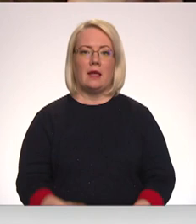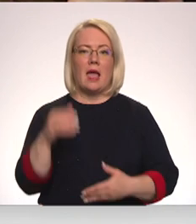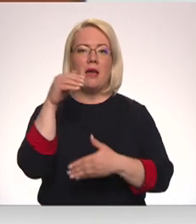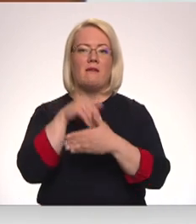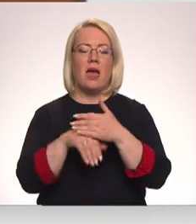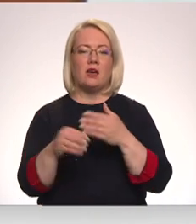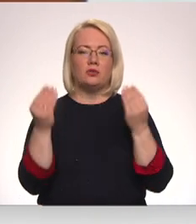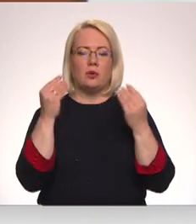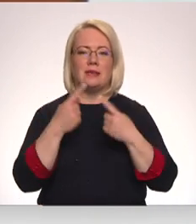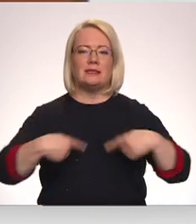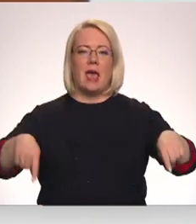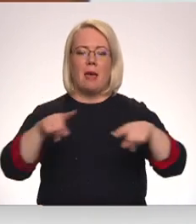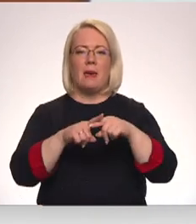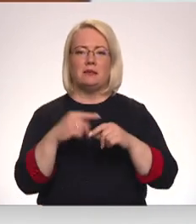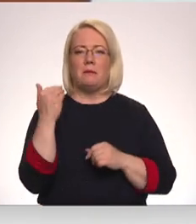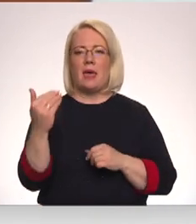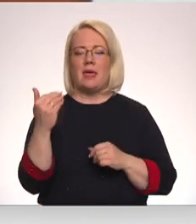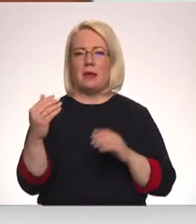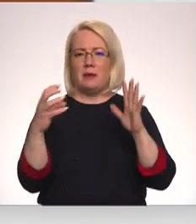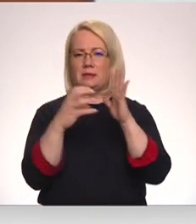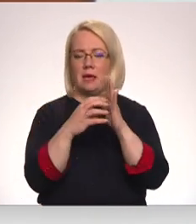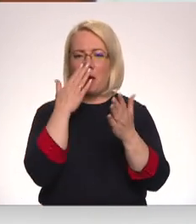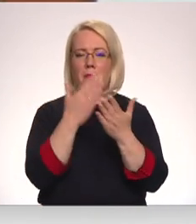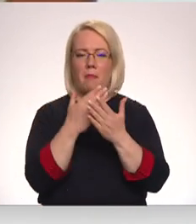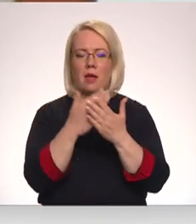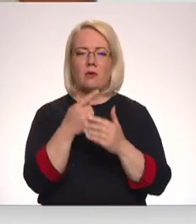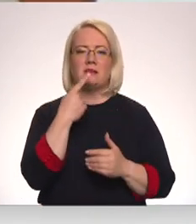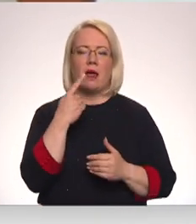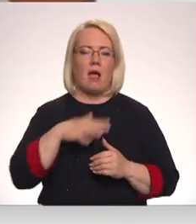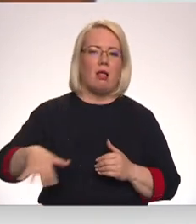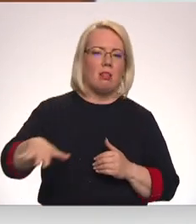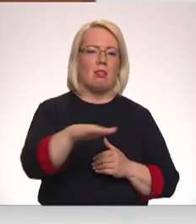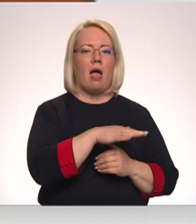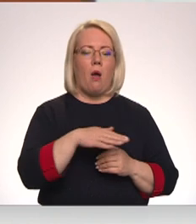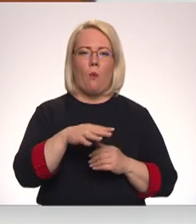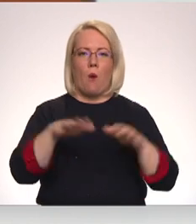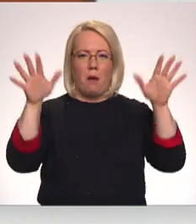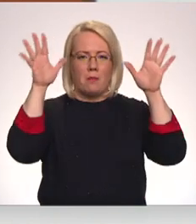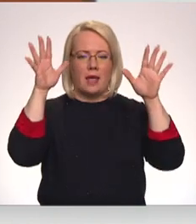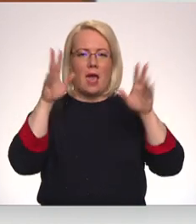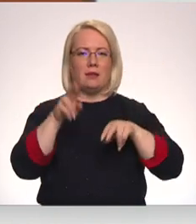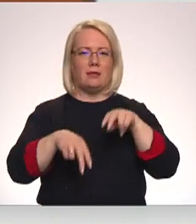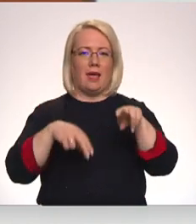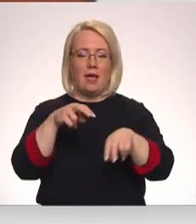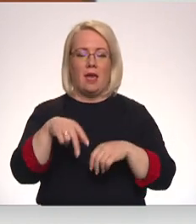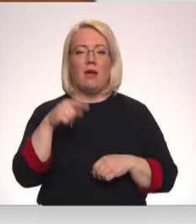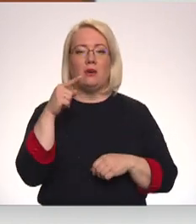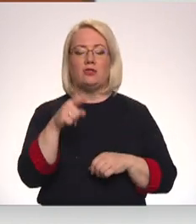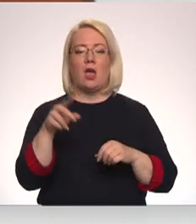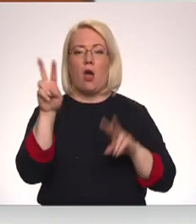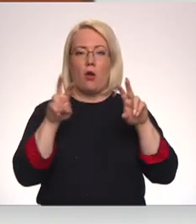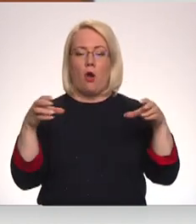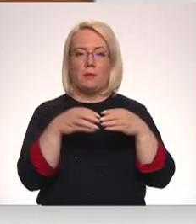Vēsturiskās zemes identitātes zīme ataino sarkanā laukā ejoša sudraba staltbriedi. Valsts heraldikas komisijā skaidro,